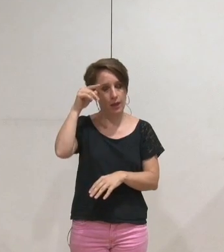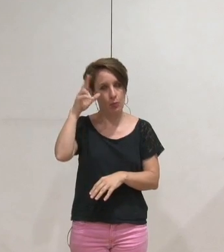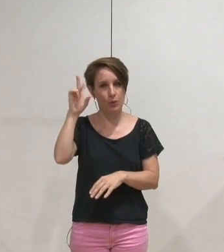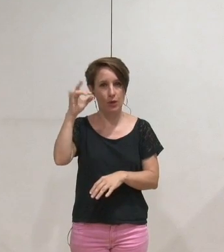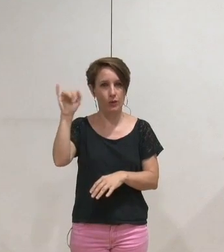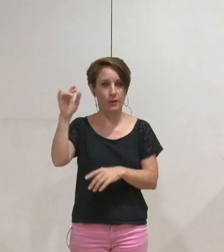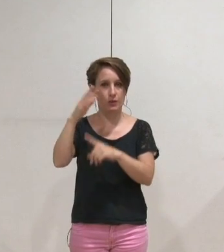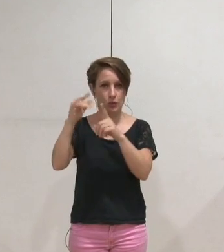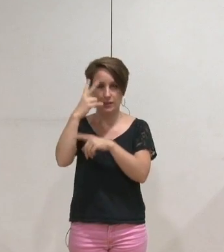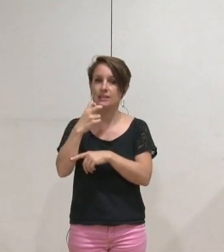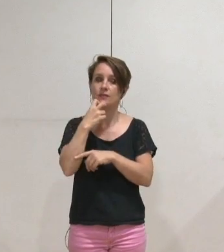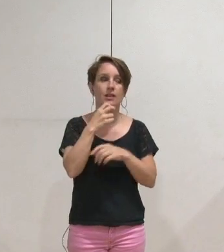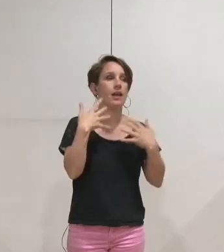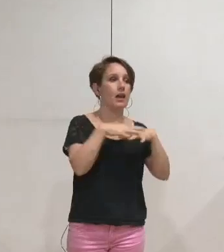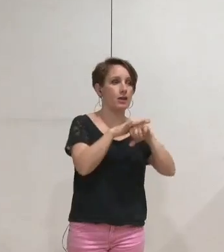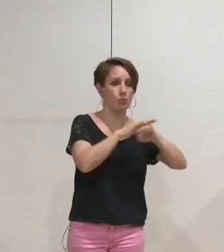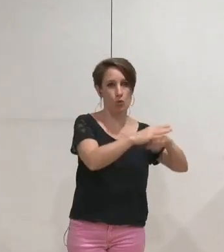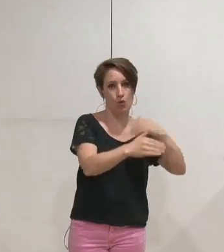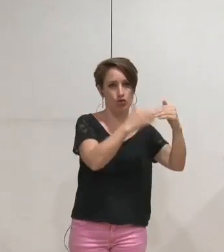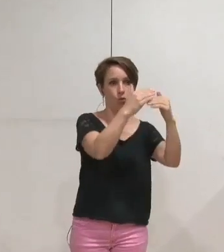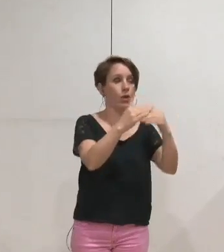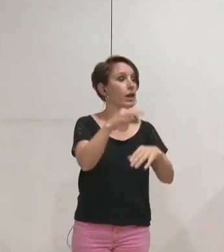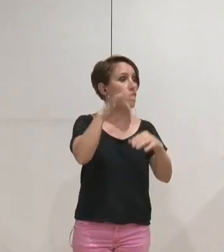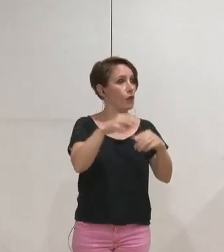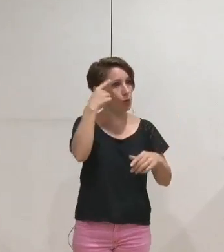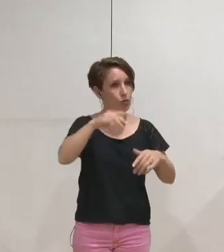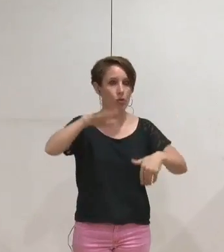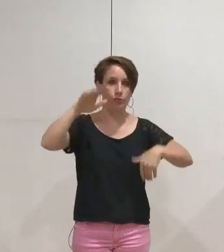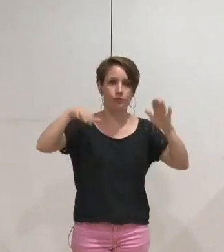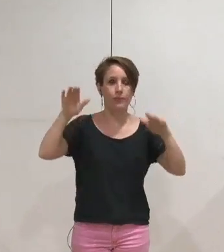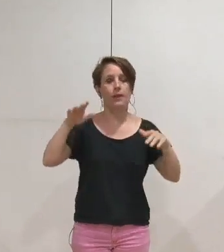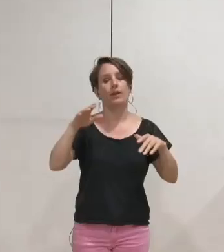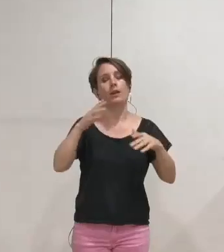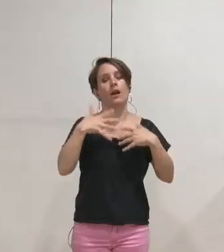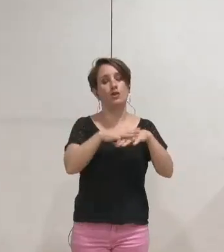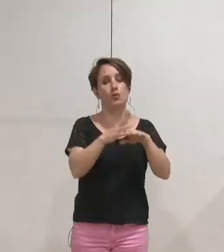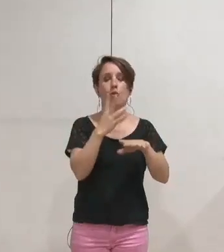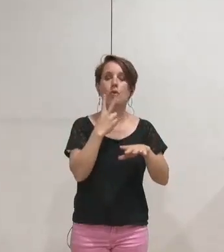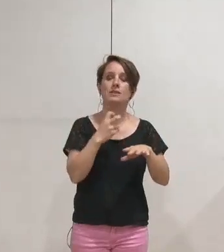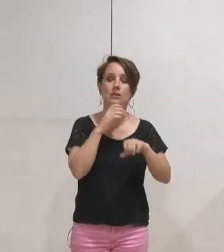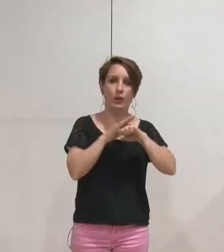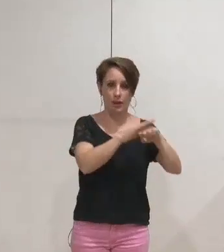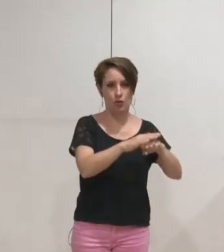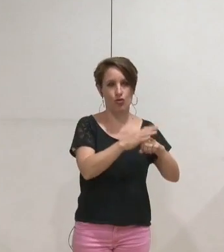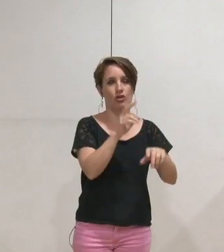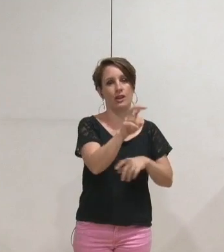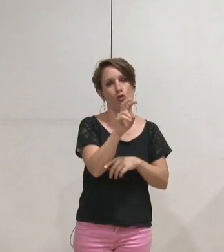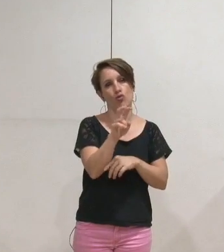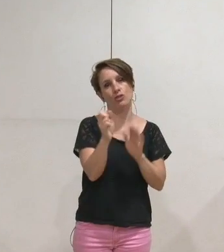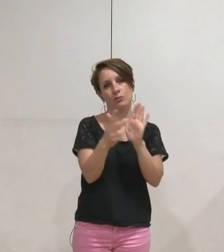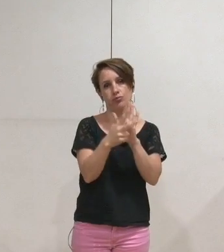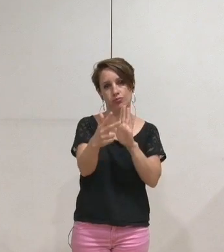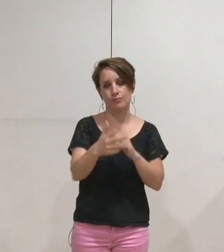udi société civile rassemblement de gauche et de progrès vote pour rassemblement citoyen de la gauche et écologistes délibération à